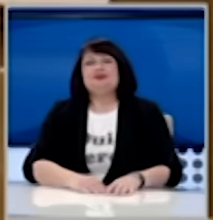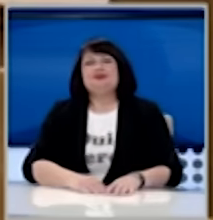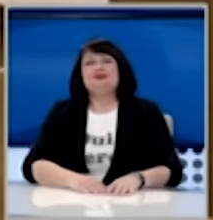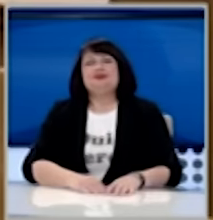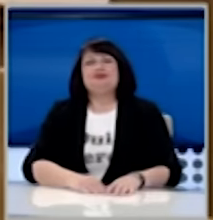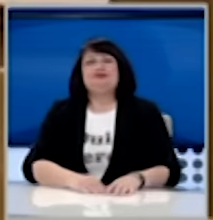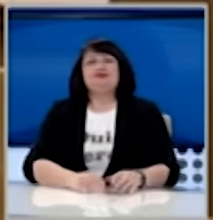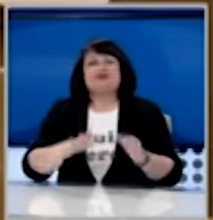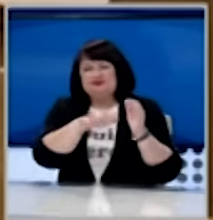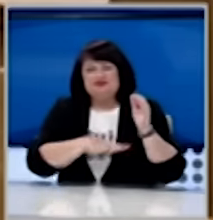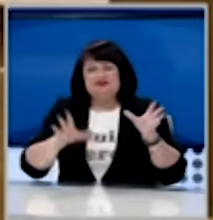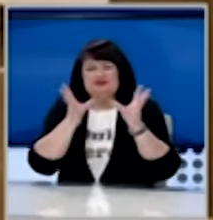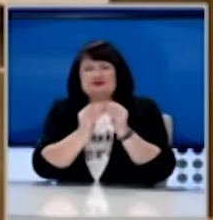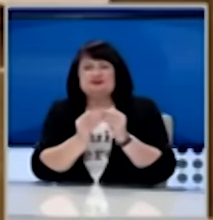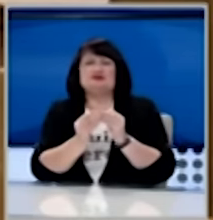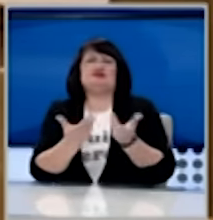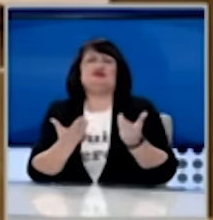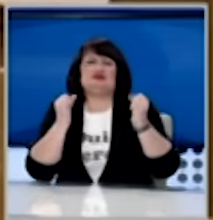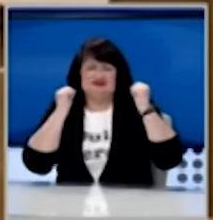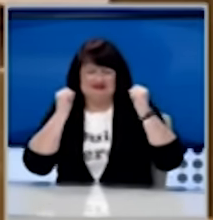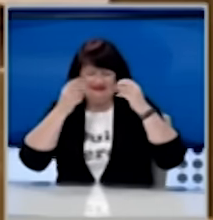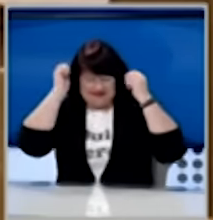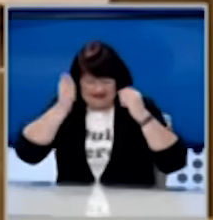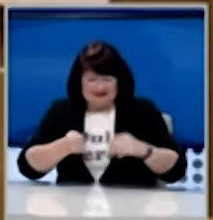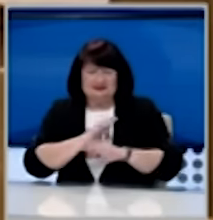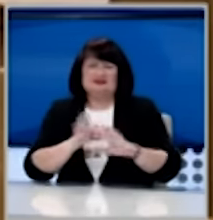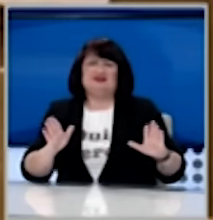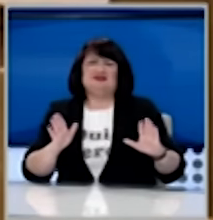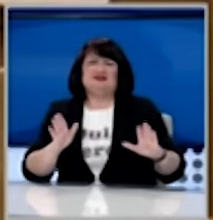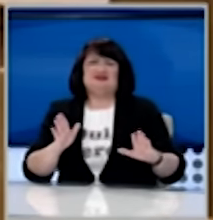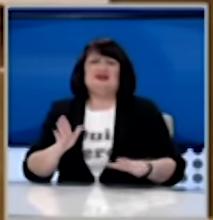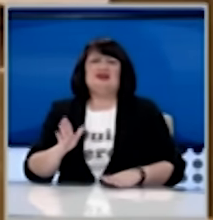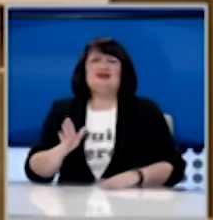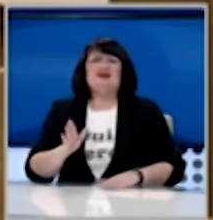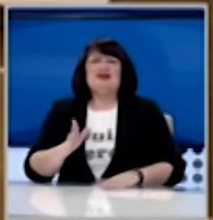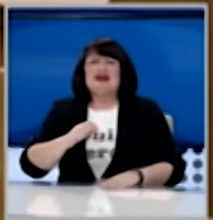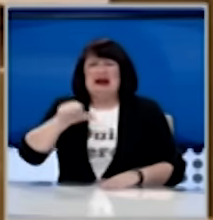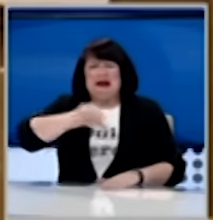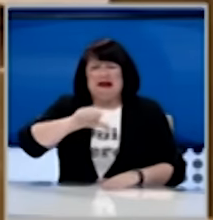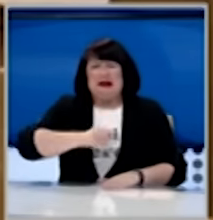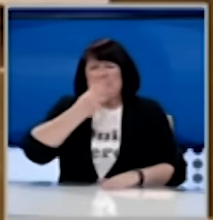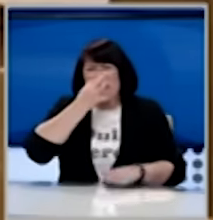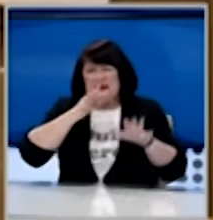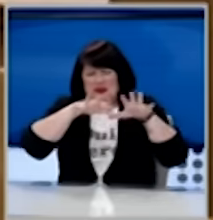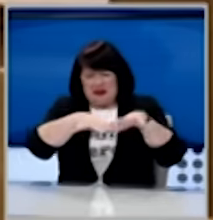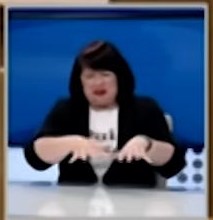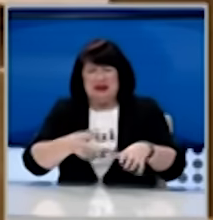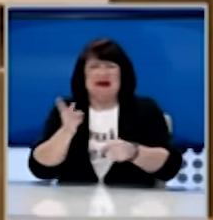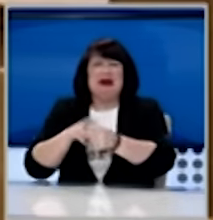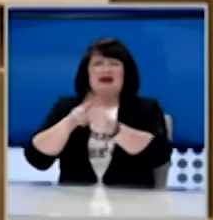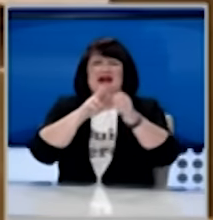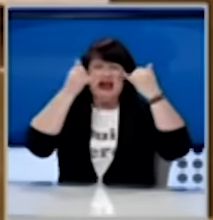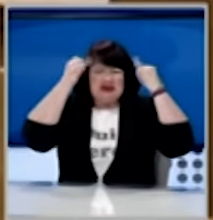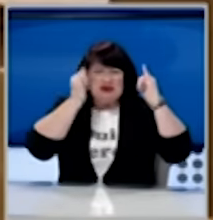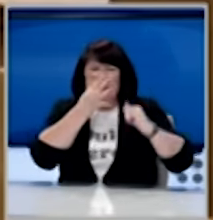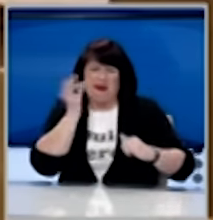συνθήκες παραμένουν σε πολλές περιπτώσεις απαράδεκτες με τα λιμνάζοντα νερά τα νεκρά ζώα τη